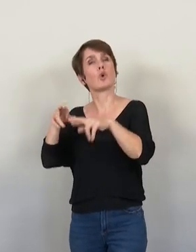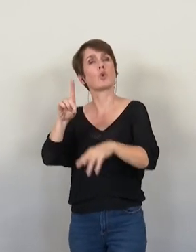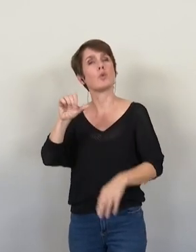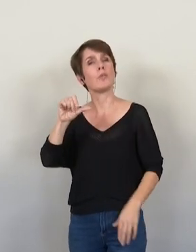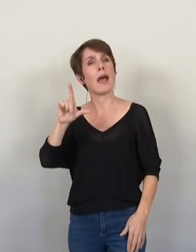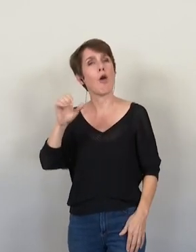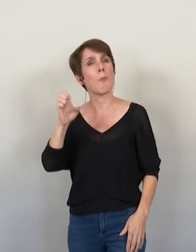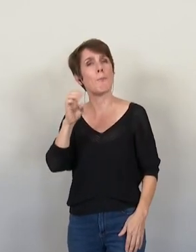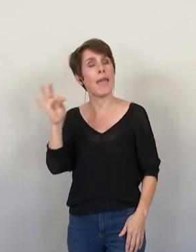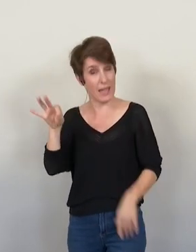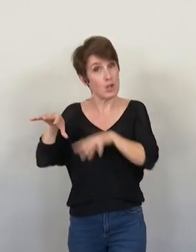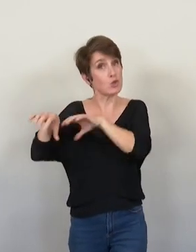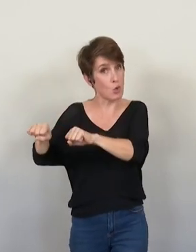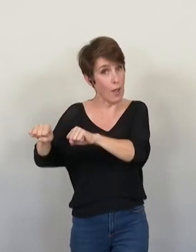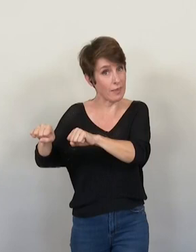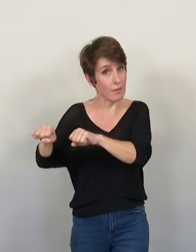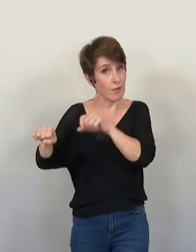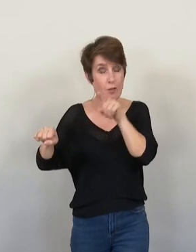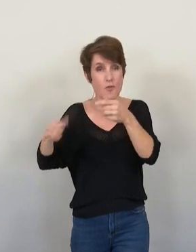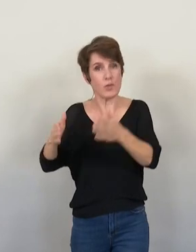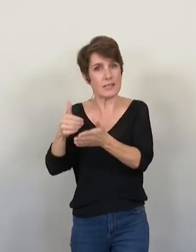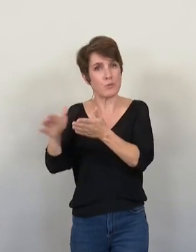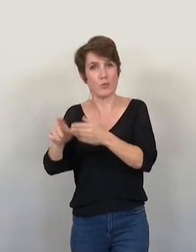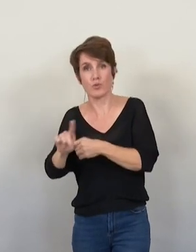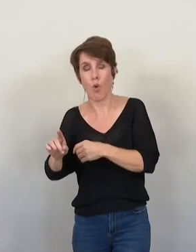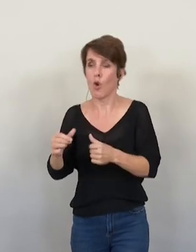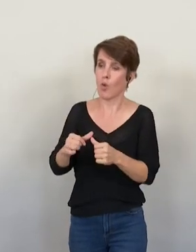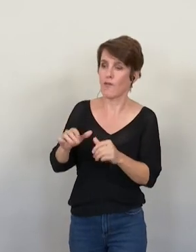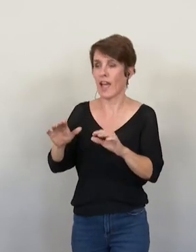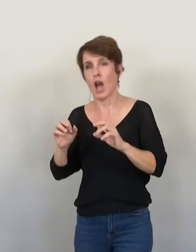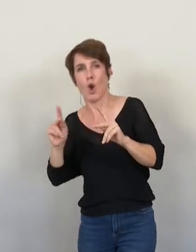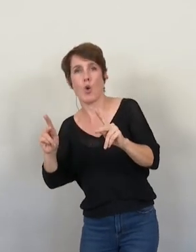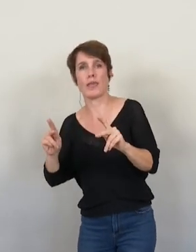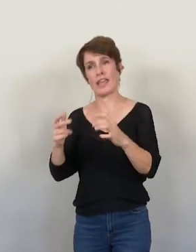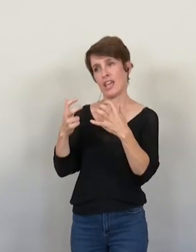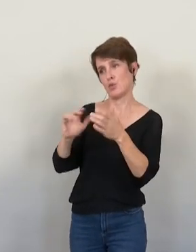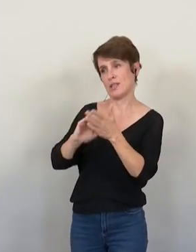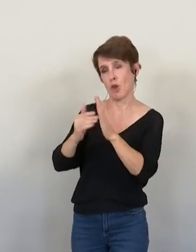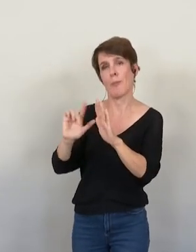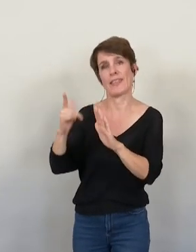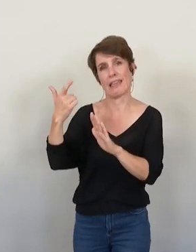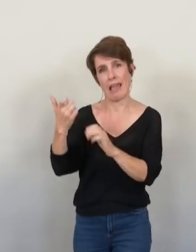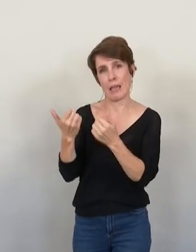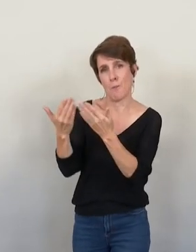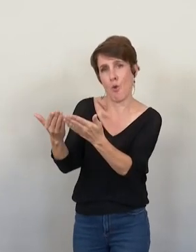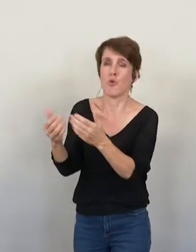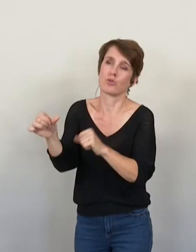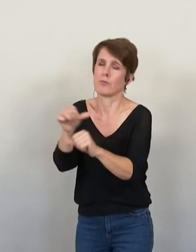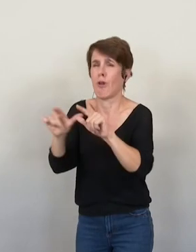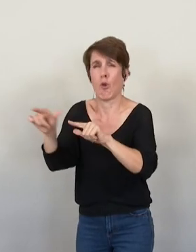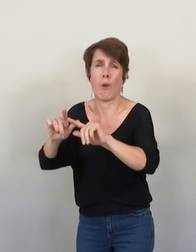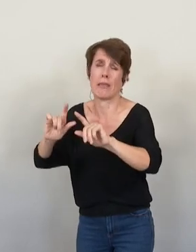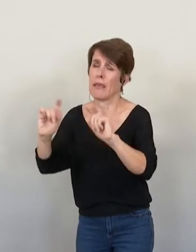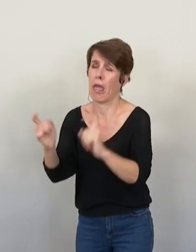régulariser en mettant à disposition 800 m² pour un loyer absolument ridicule par rapport au marché grenoblois et pour